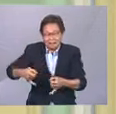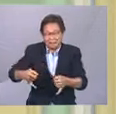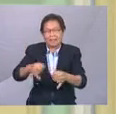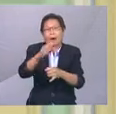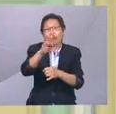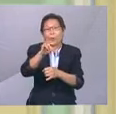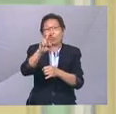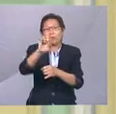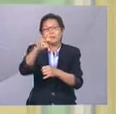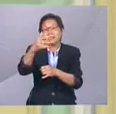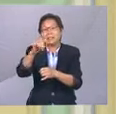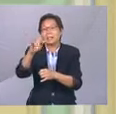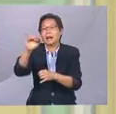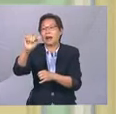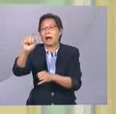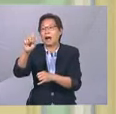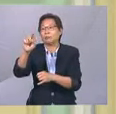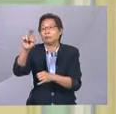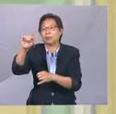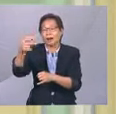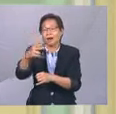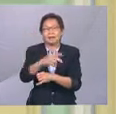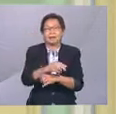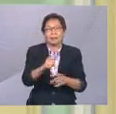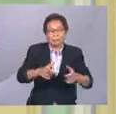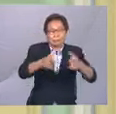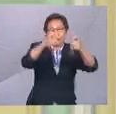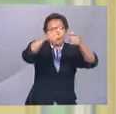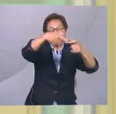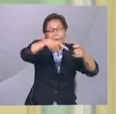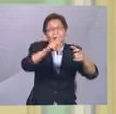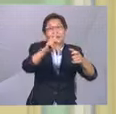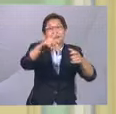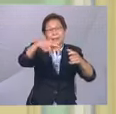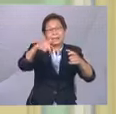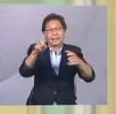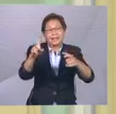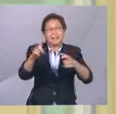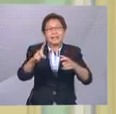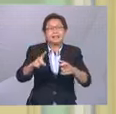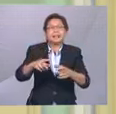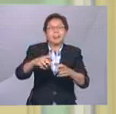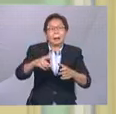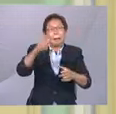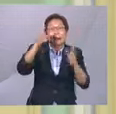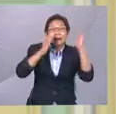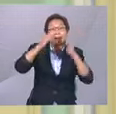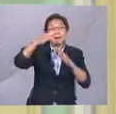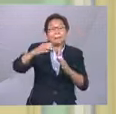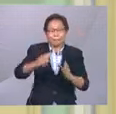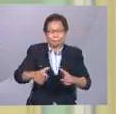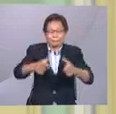Hai dan pikir pd4 disela convention dan blazer fashion di jalan besi India juga turut dilanjutkan